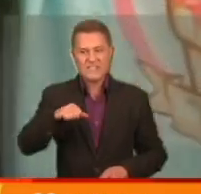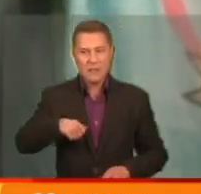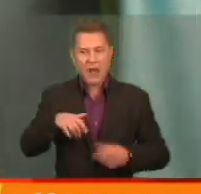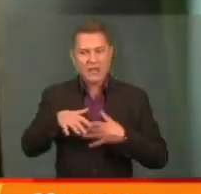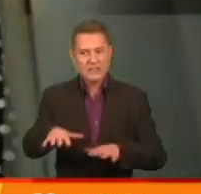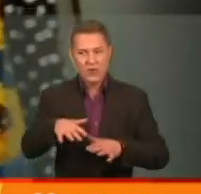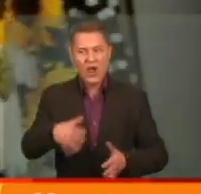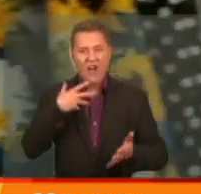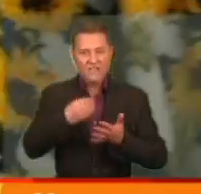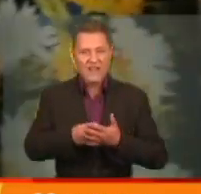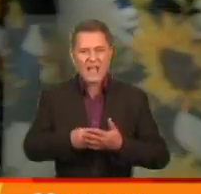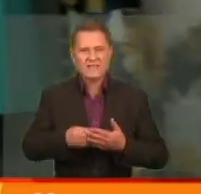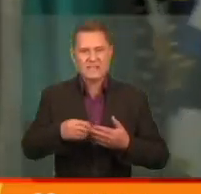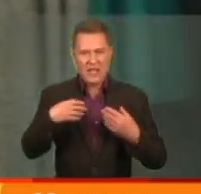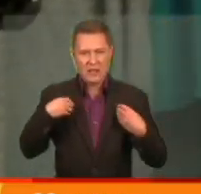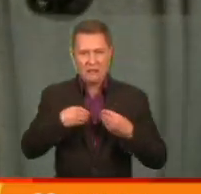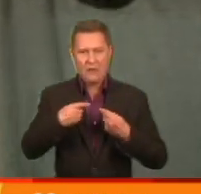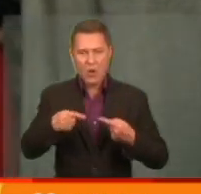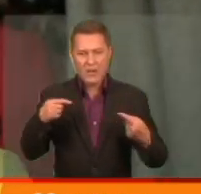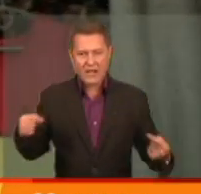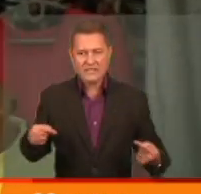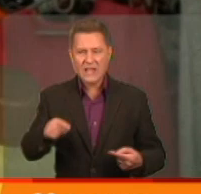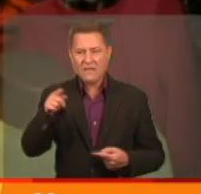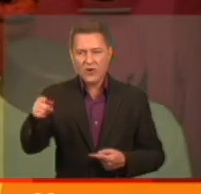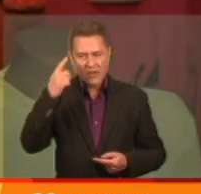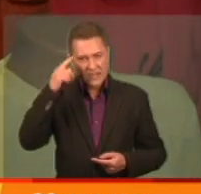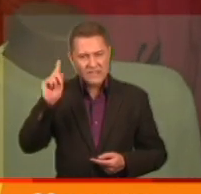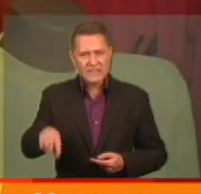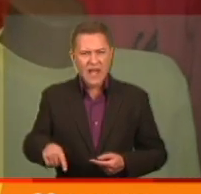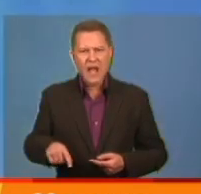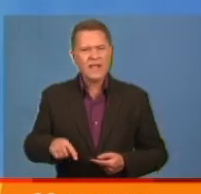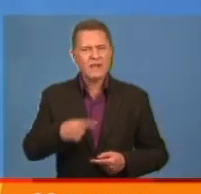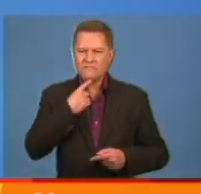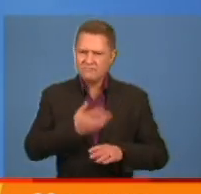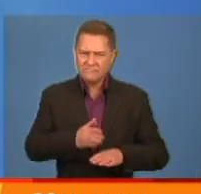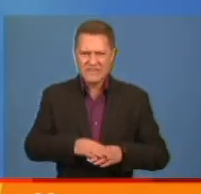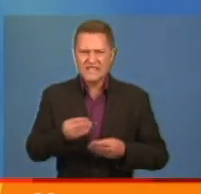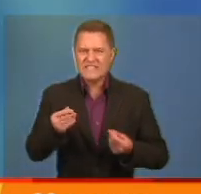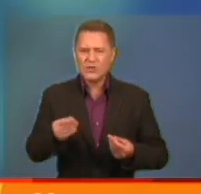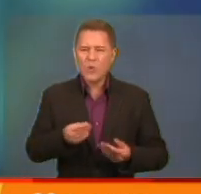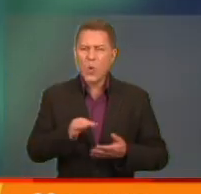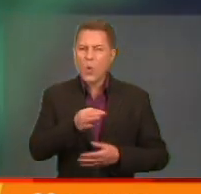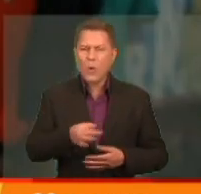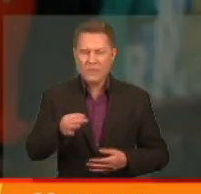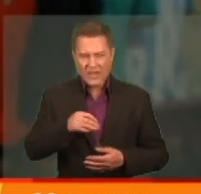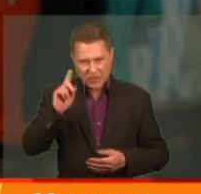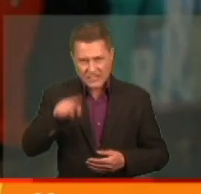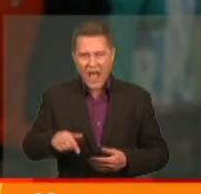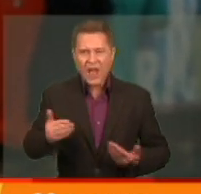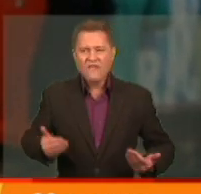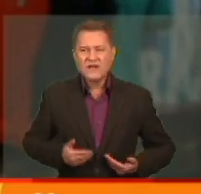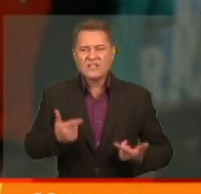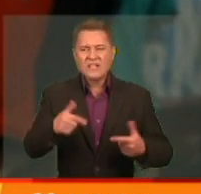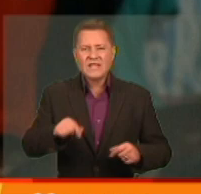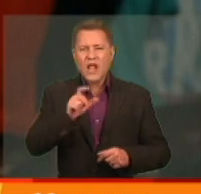створила, її власні колекції. Вона знає ціну копійки. Вона знає, як вижити там, де люди багато